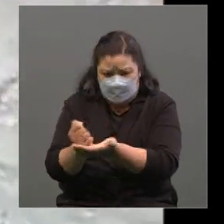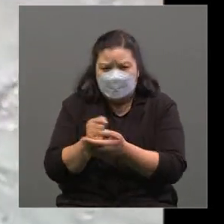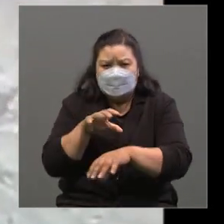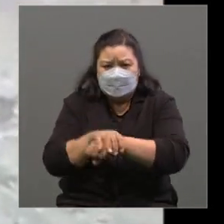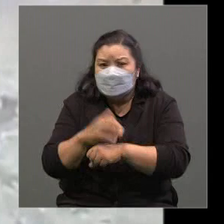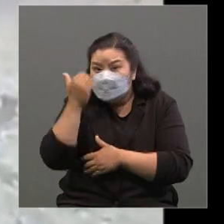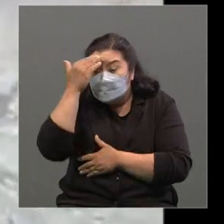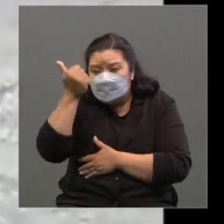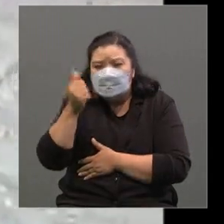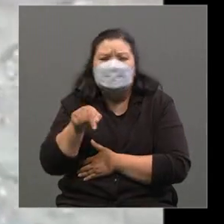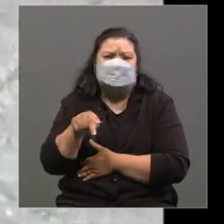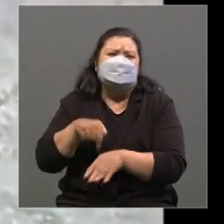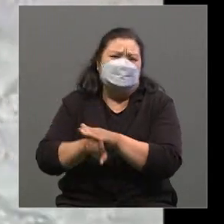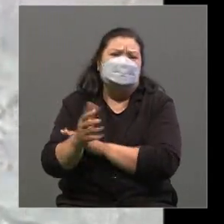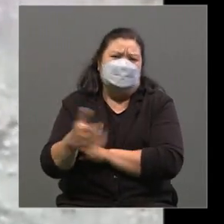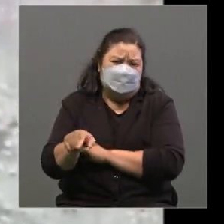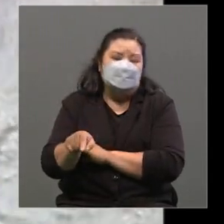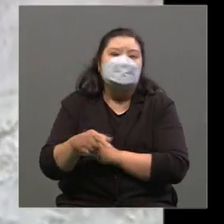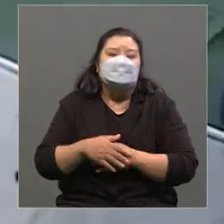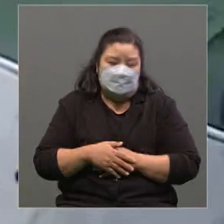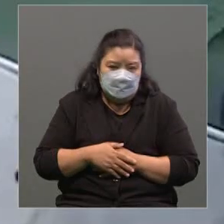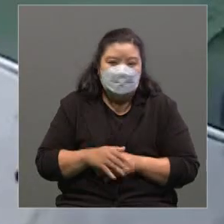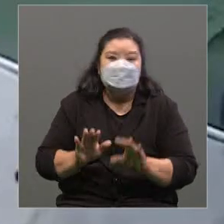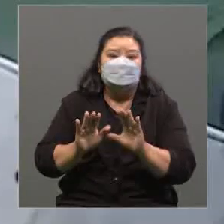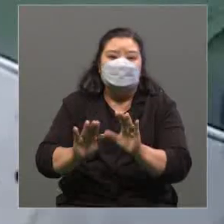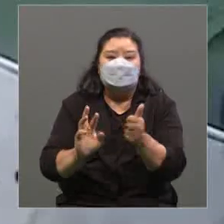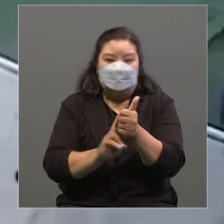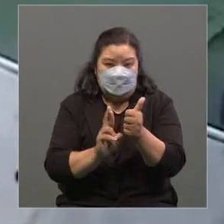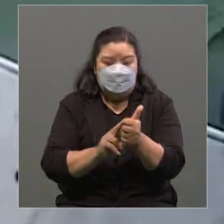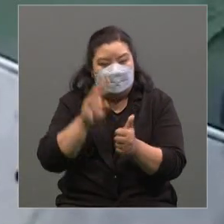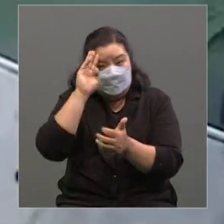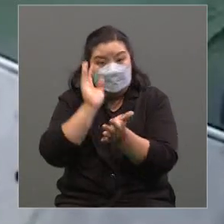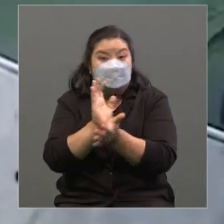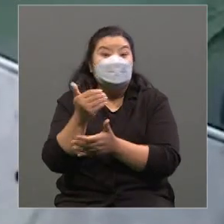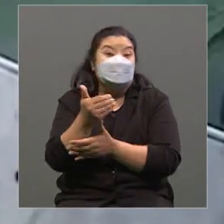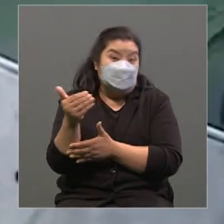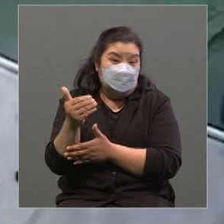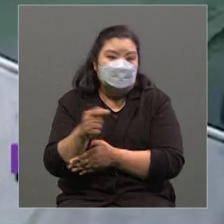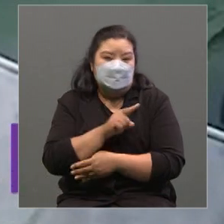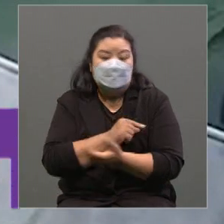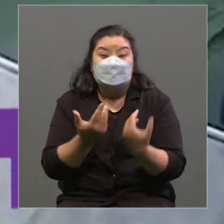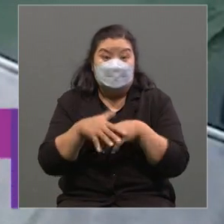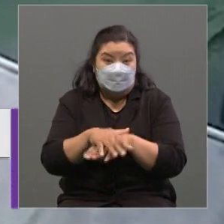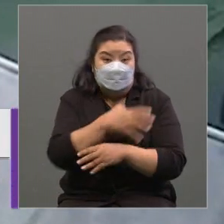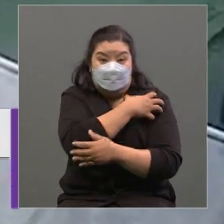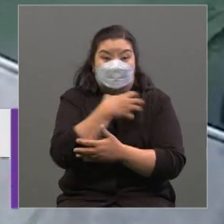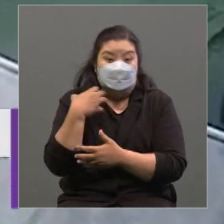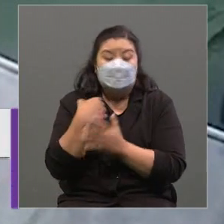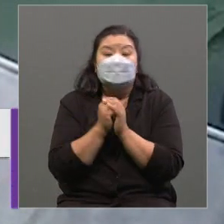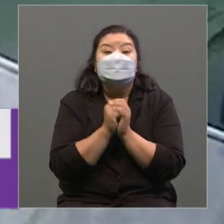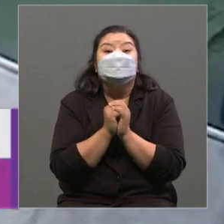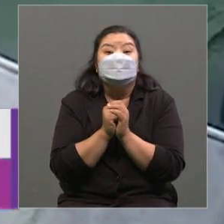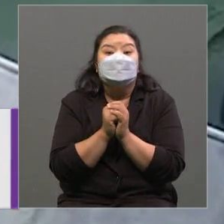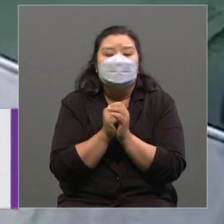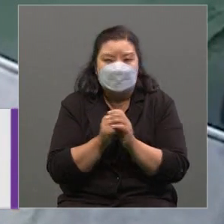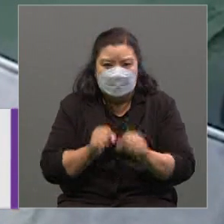ประเทศแล้วโดยมอบหมายให้พลตำรวจเอกสุรเชษฐ์หักพานนะครับรองผู้บัญชาการตำรวจแห่งชาติประสานกับทางสถานทูตจีนเพื่อเร่งรัดการดำ